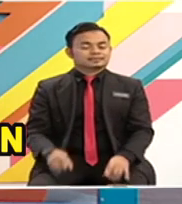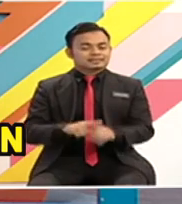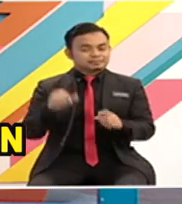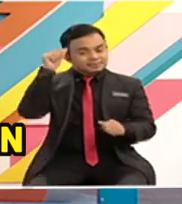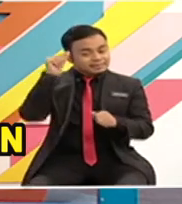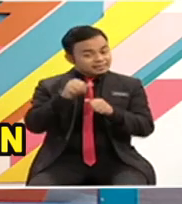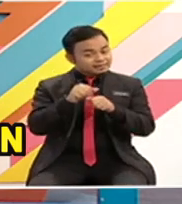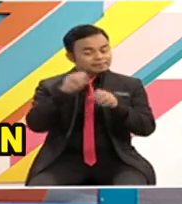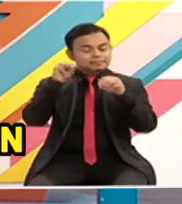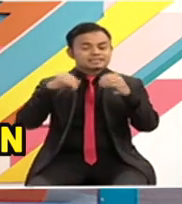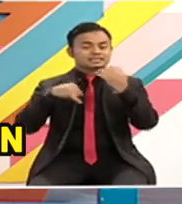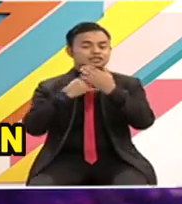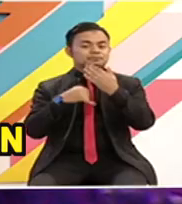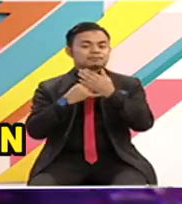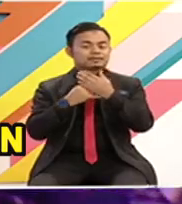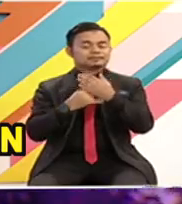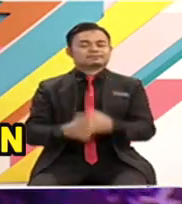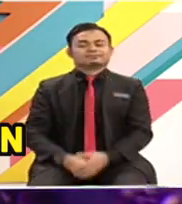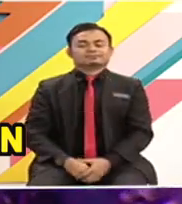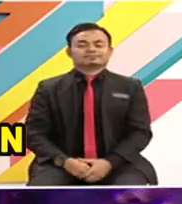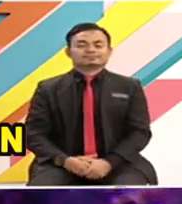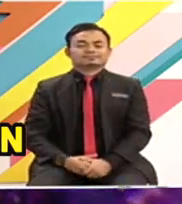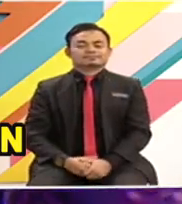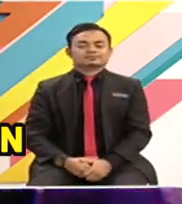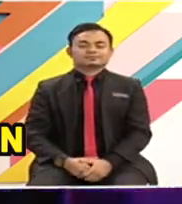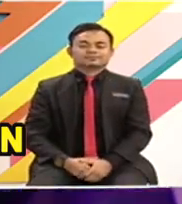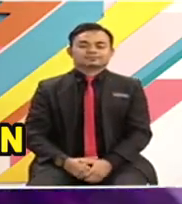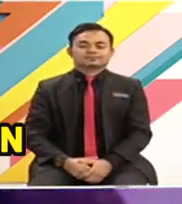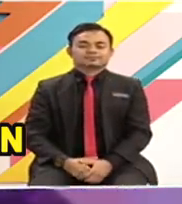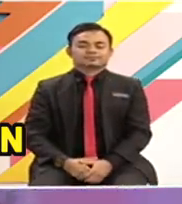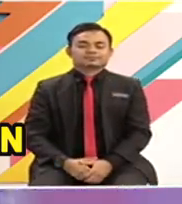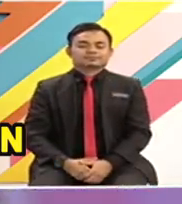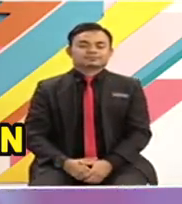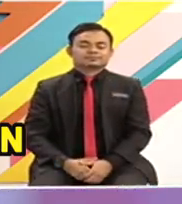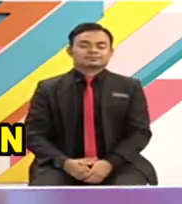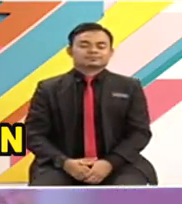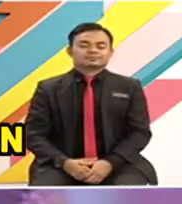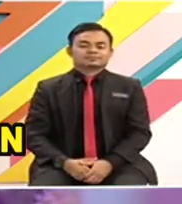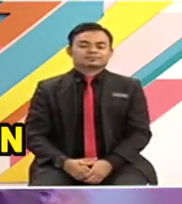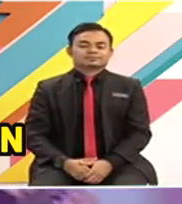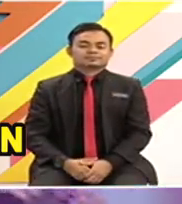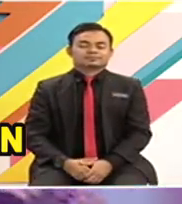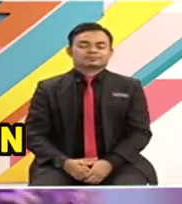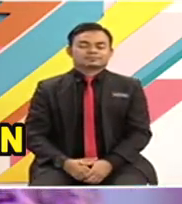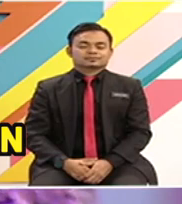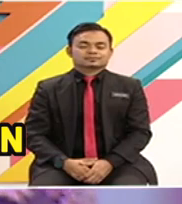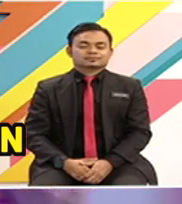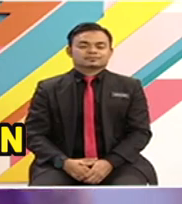olah silikon tadi supaya Sebati dengan warna akrilik yang kita gunakan